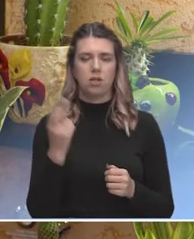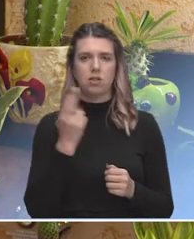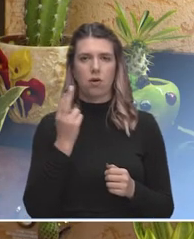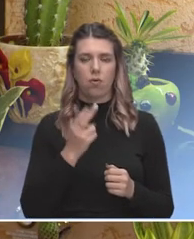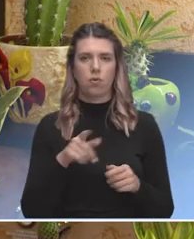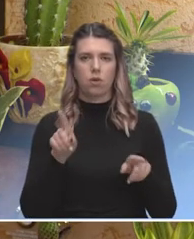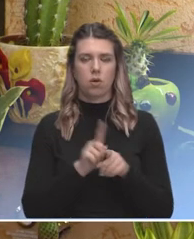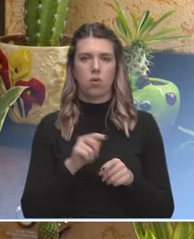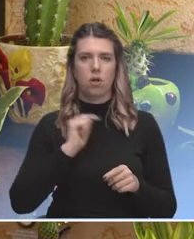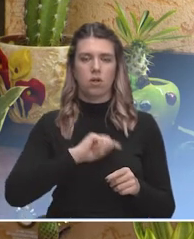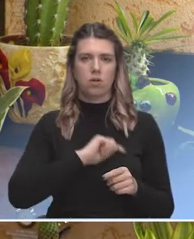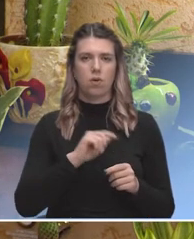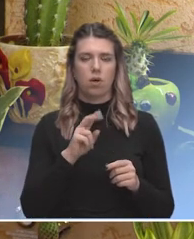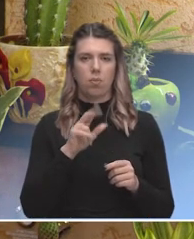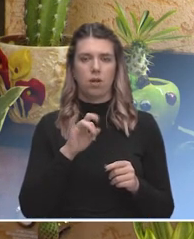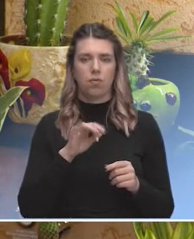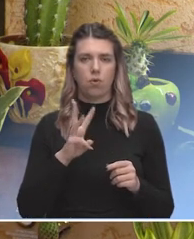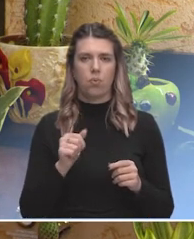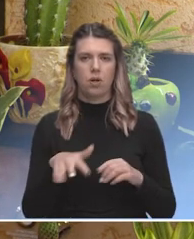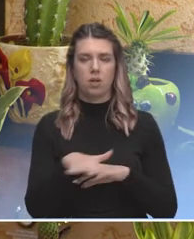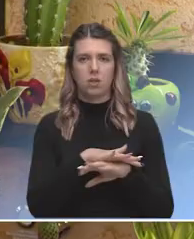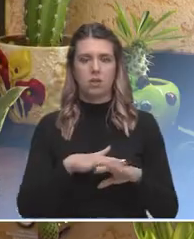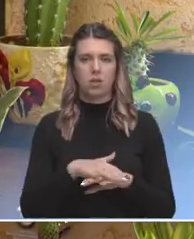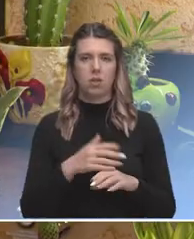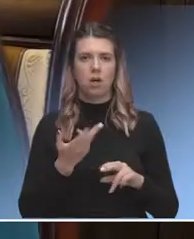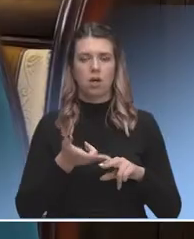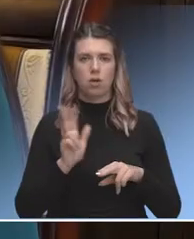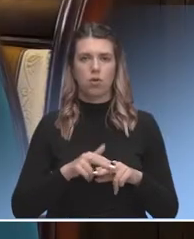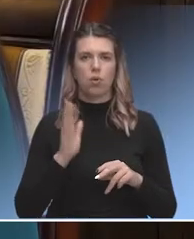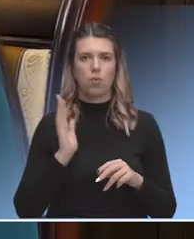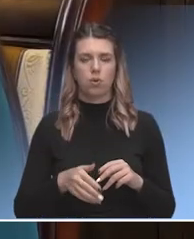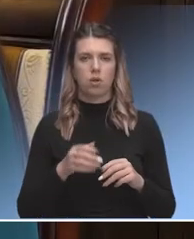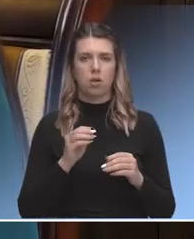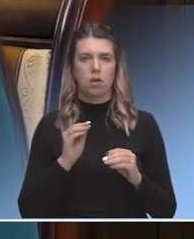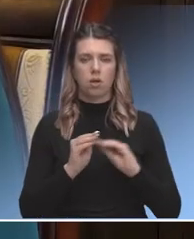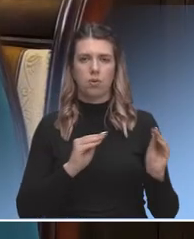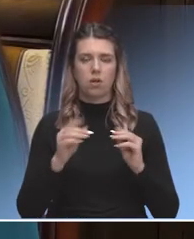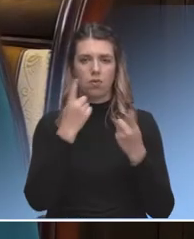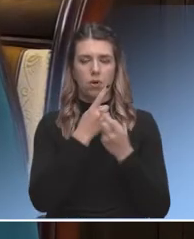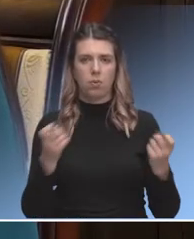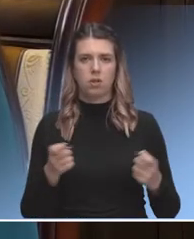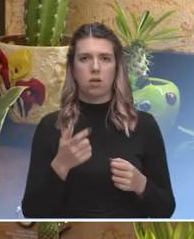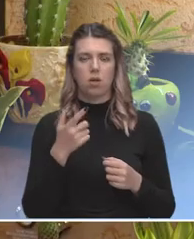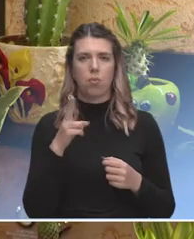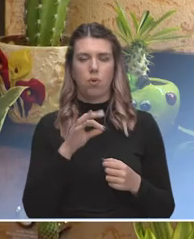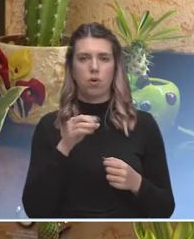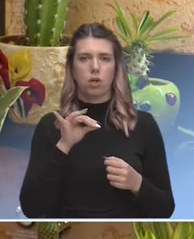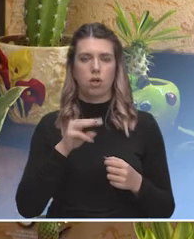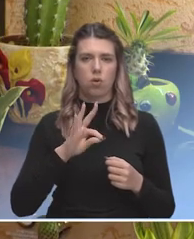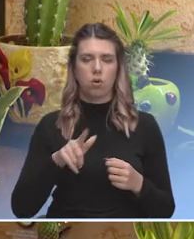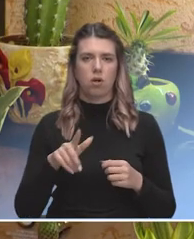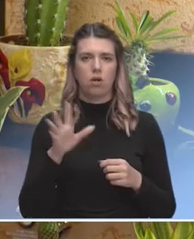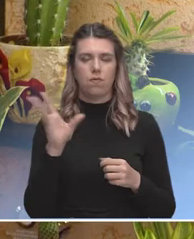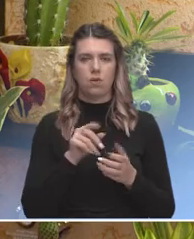формировать цифровую такую аналитическую платформу населения, в которой будет размещена информация по